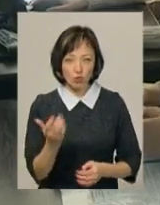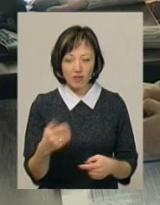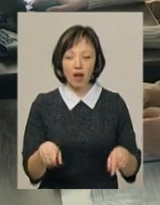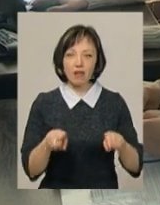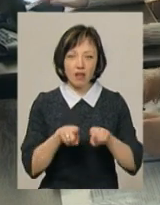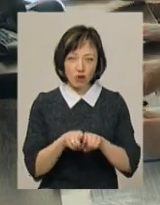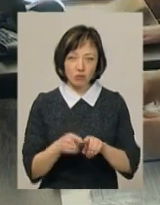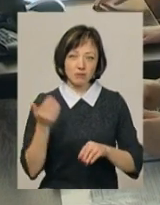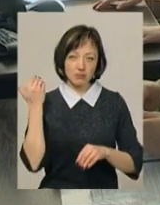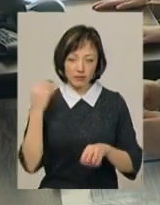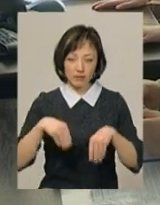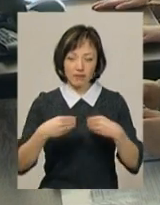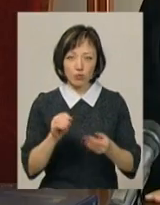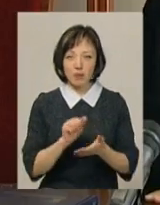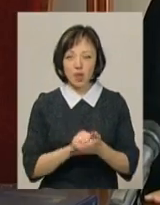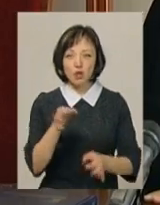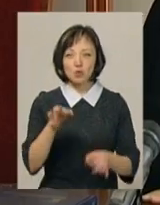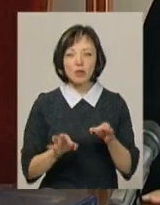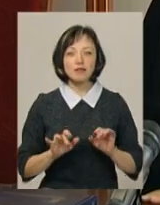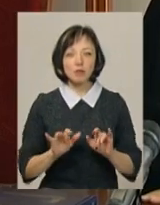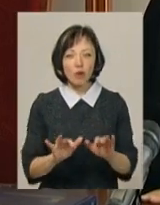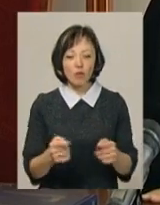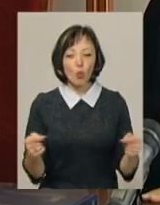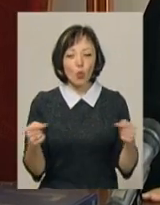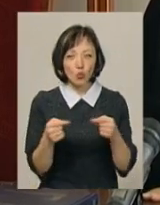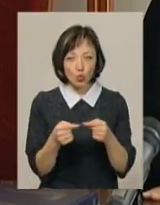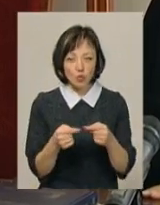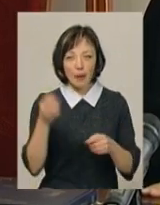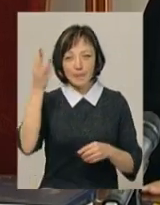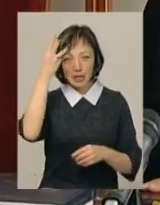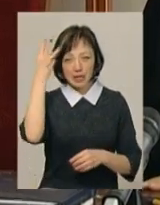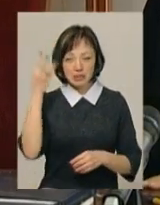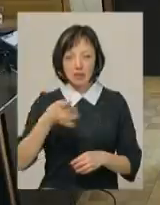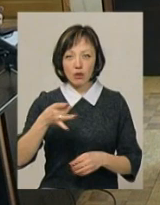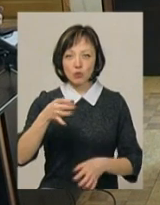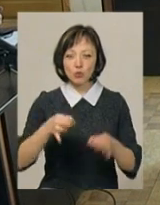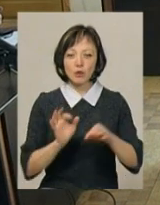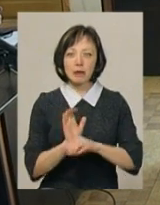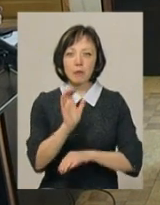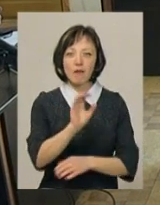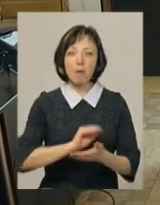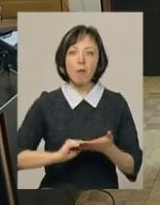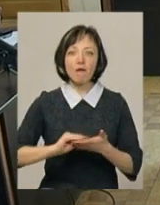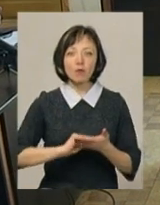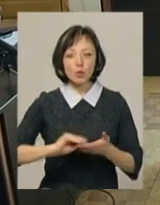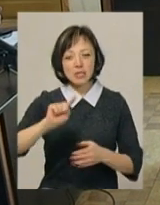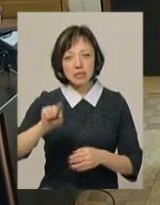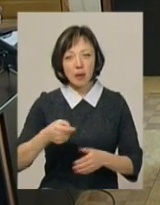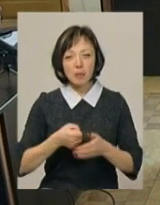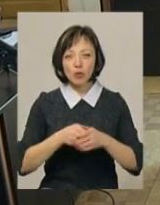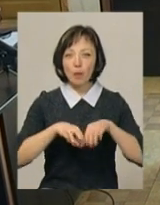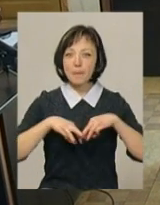які надавалися для його видачі. Суддя у справі Оксана Козак уточнює, Хмельницький міськрайонний суд направить повторний запит до